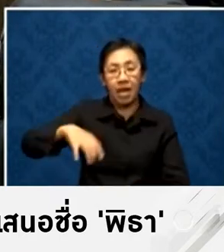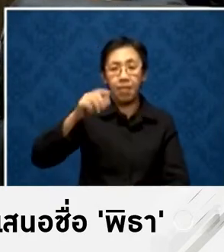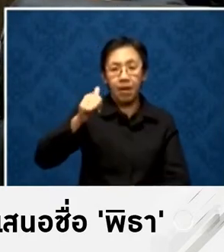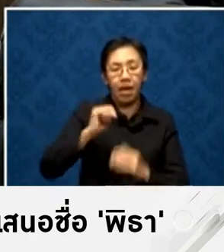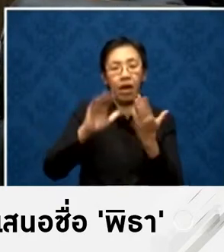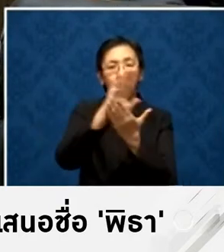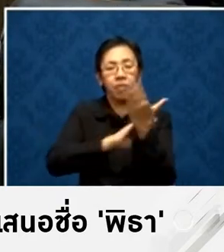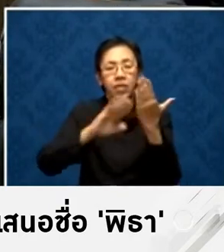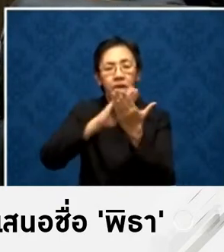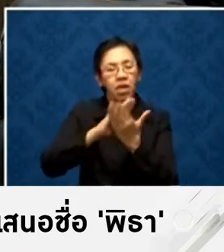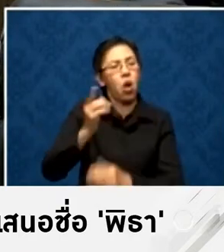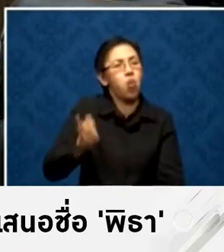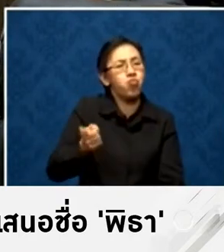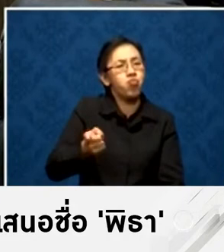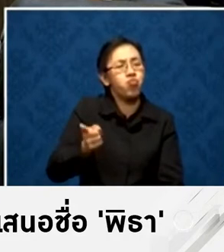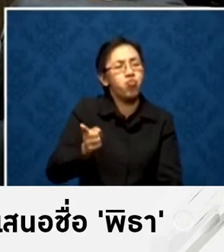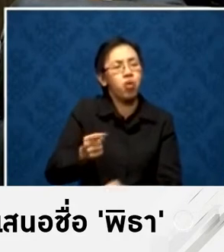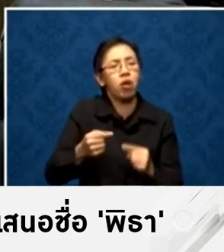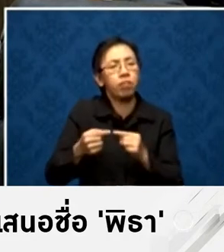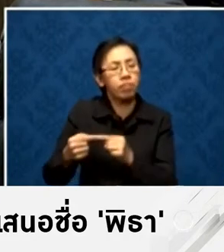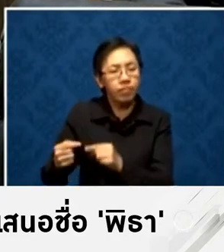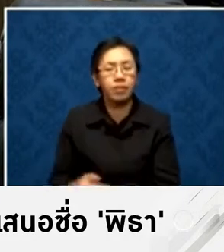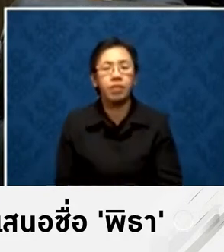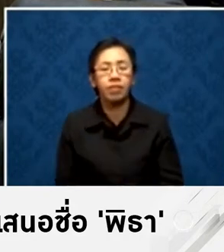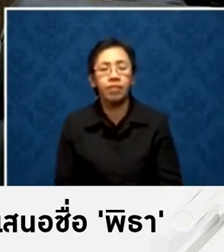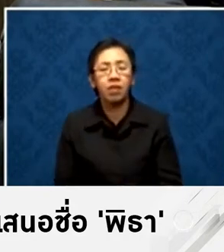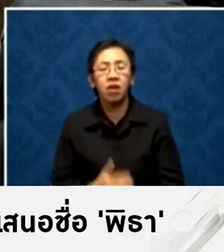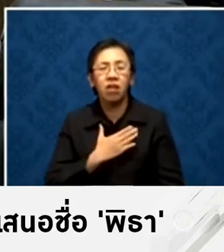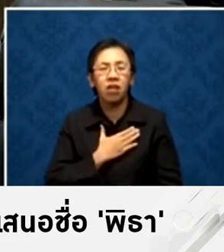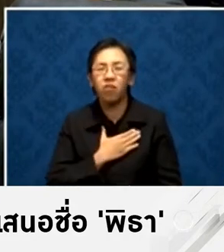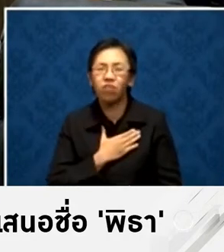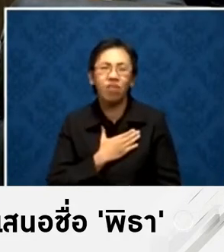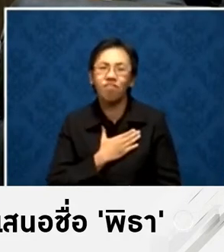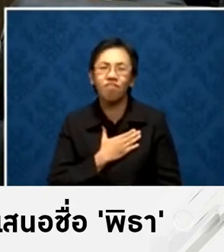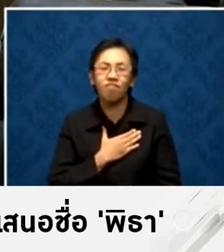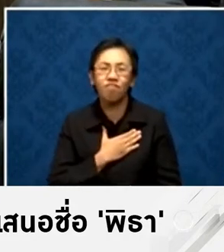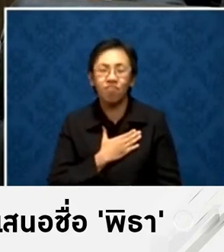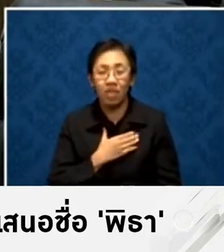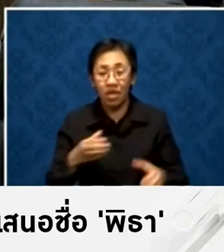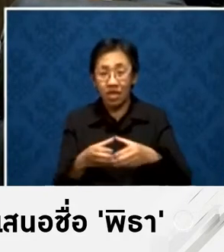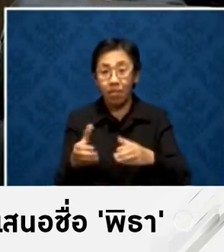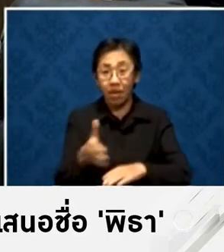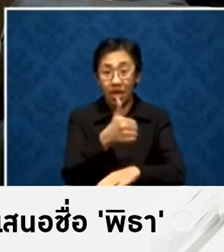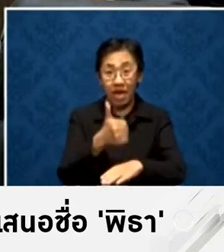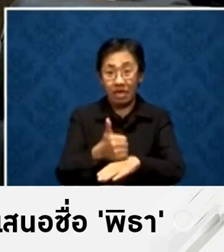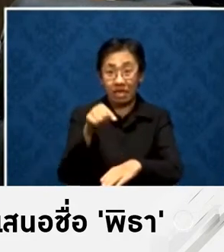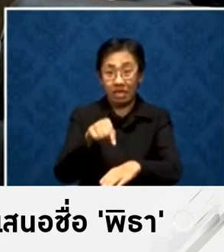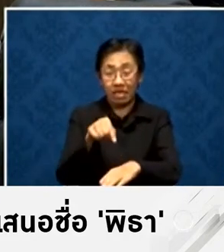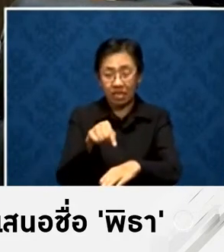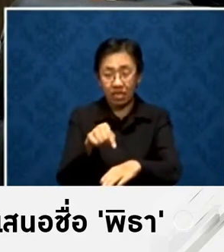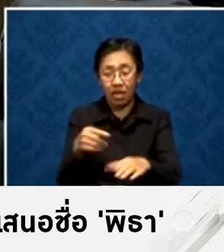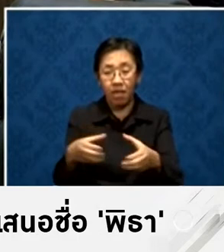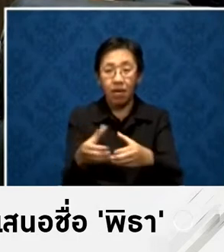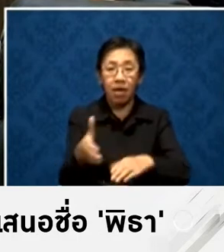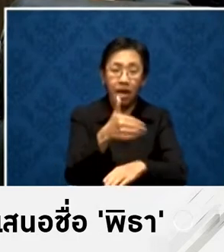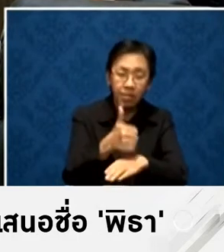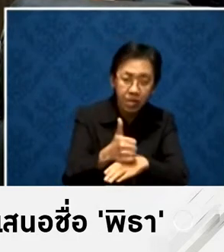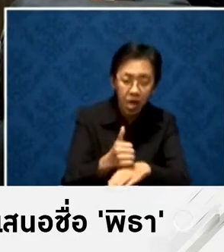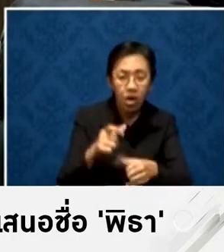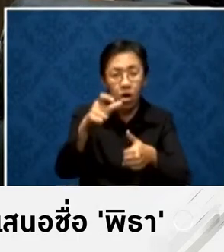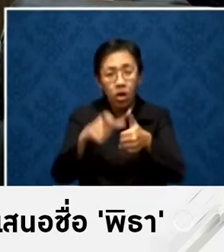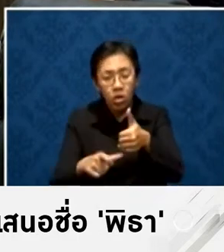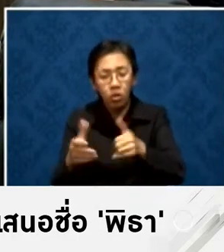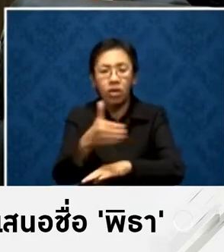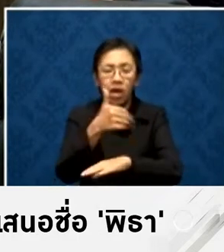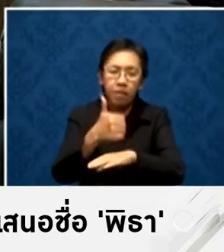นี่ย เขาได้คะแนน 25,53 ชนะก้าวไกลไป100กว่าคะแนน